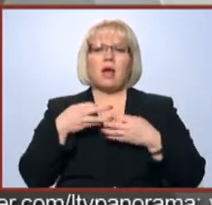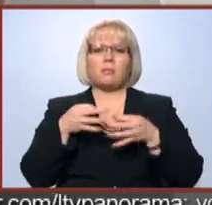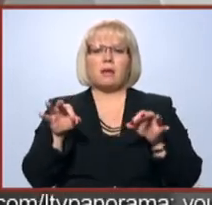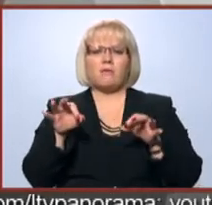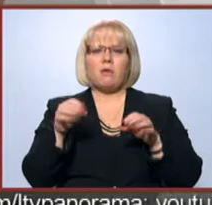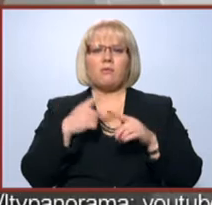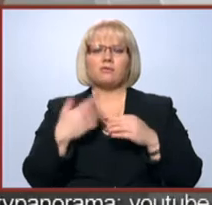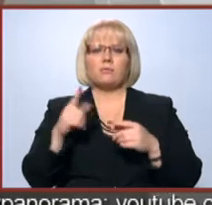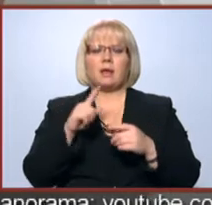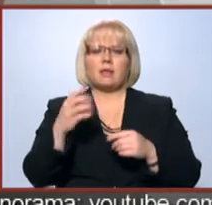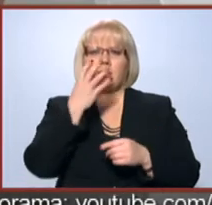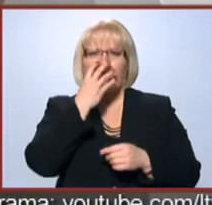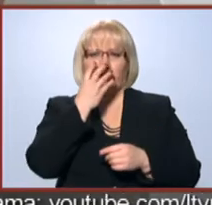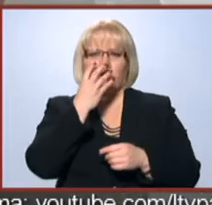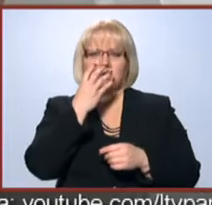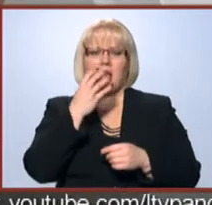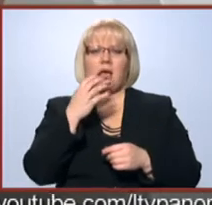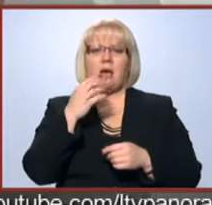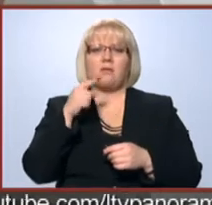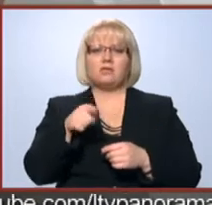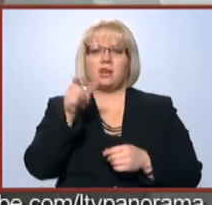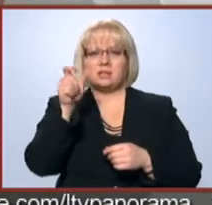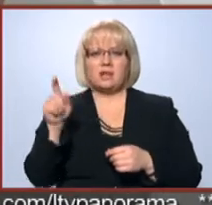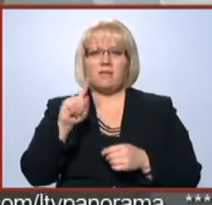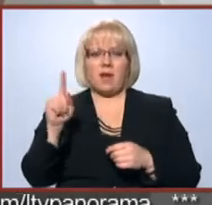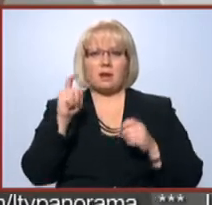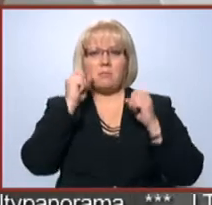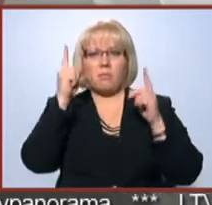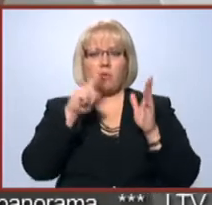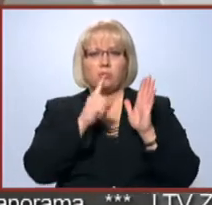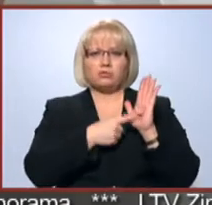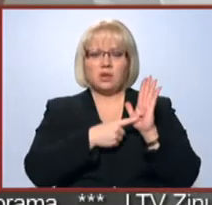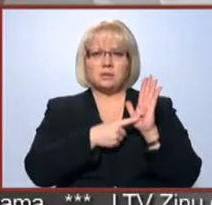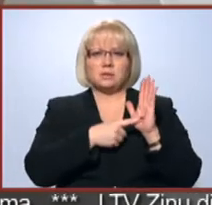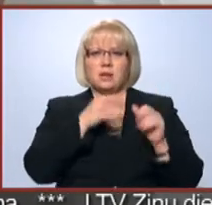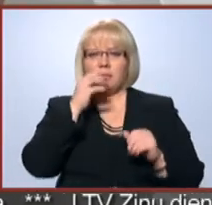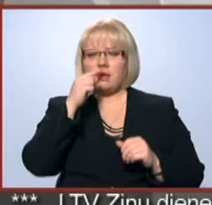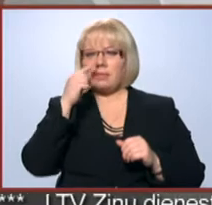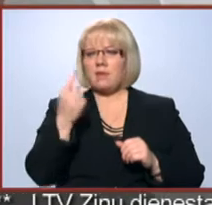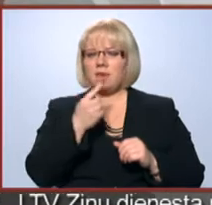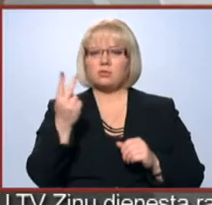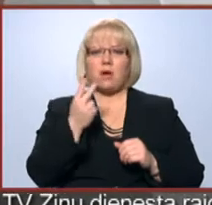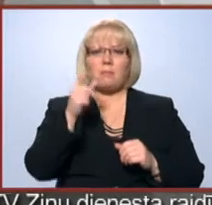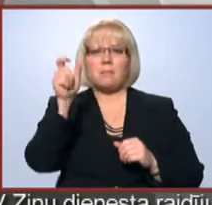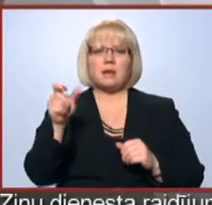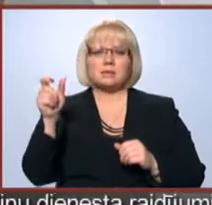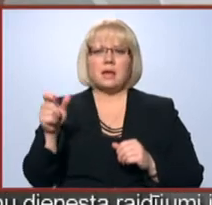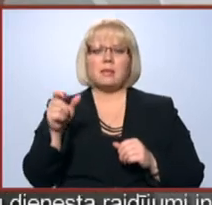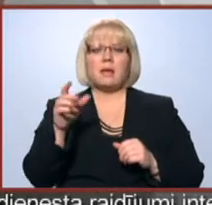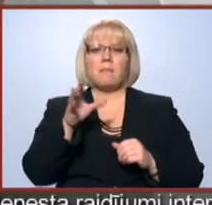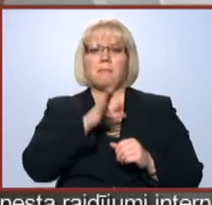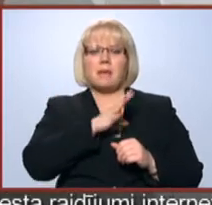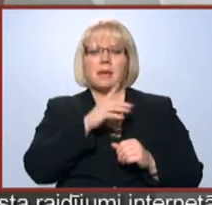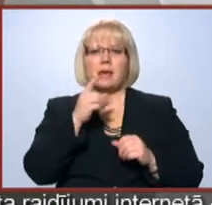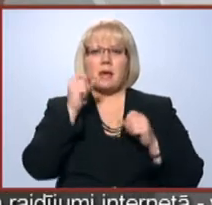šobrīd ir narkozē. Kādās dienās šie cilvēki ir nākuši pie samaņas? Viens no šiem pacientiem bija nācis pie samaņas,